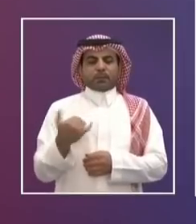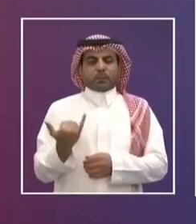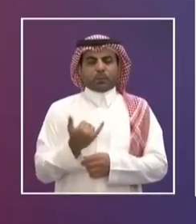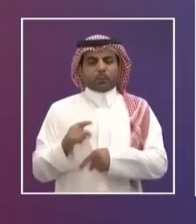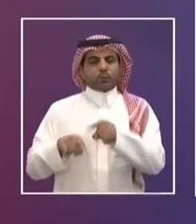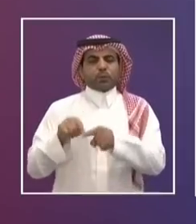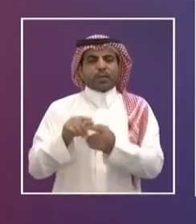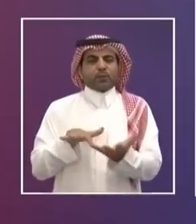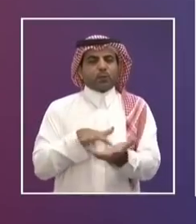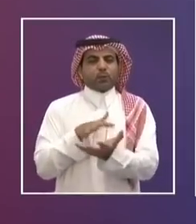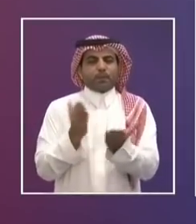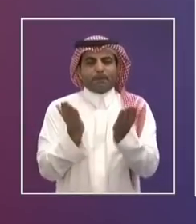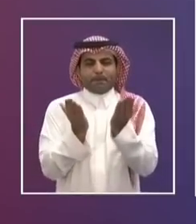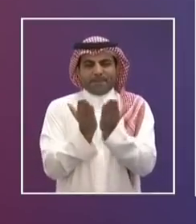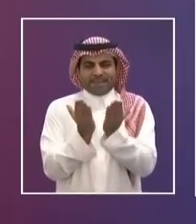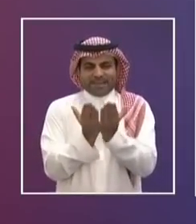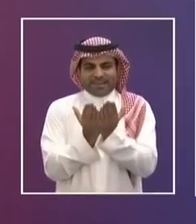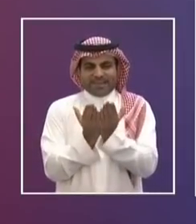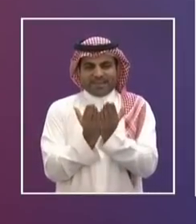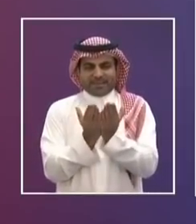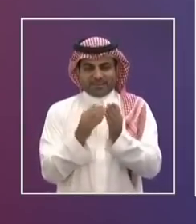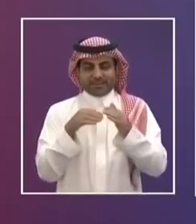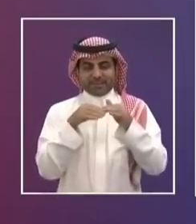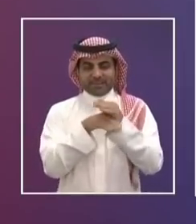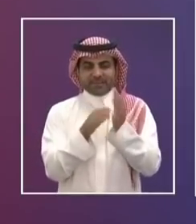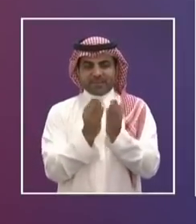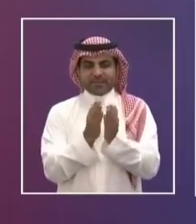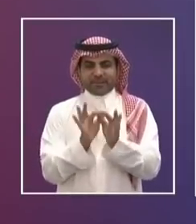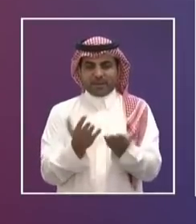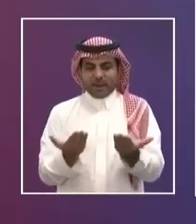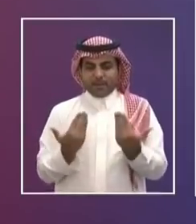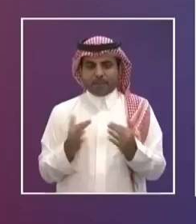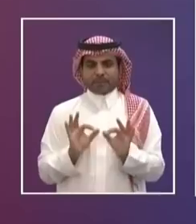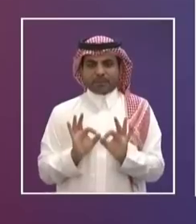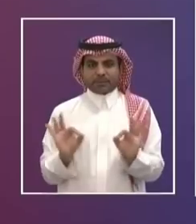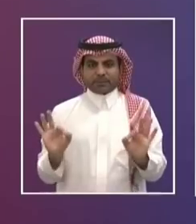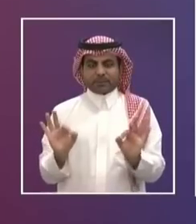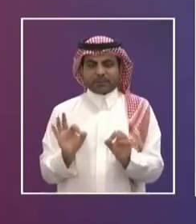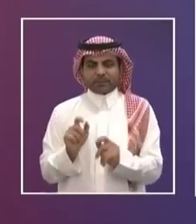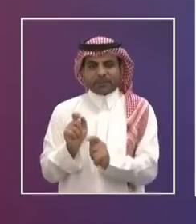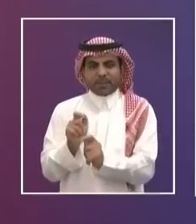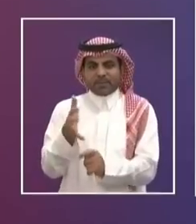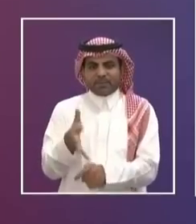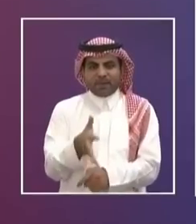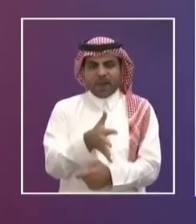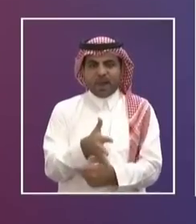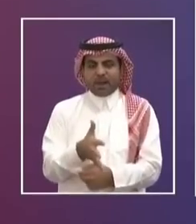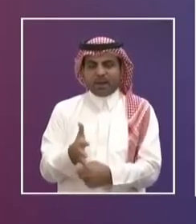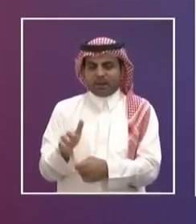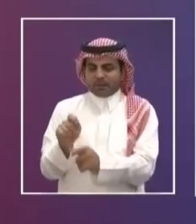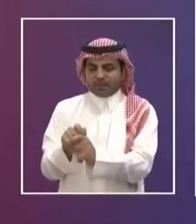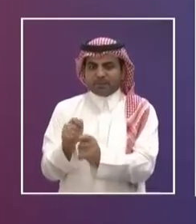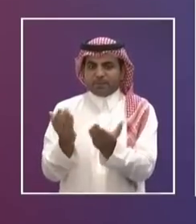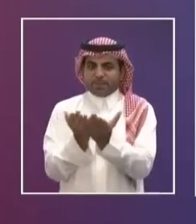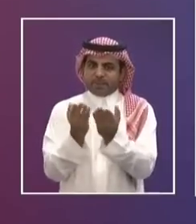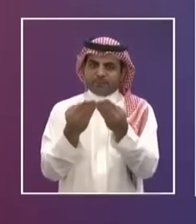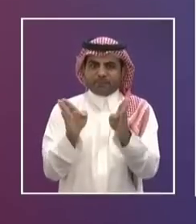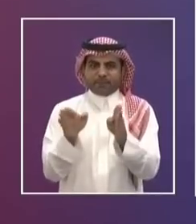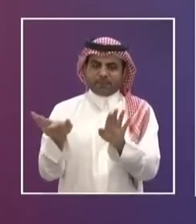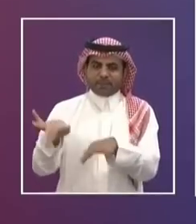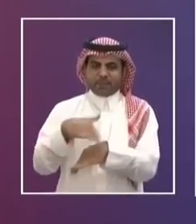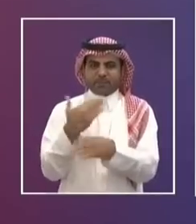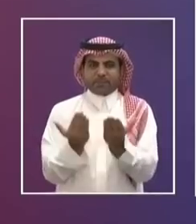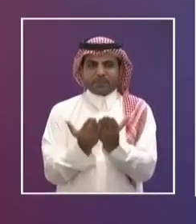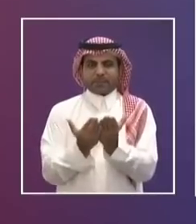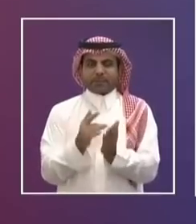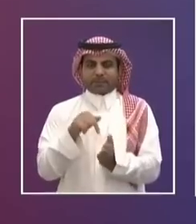قضية جدا شائكة إن لم نستعد من الآن لتهيئة أطفالنا للرجوع إلى المدارس.